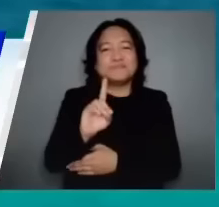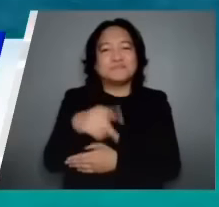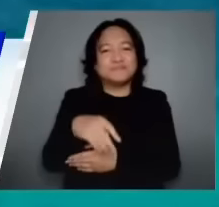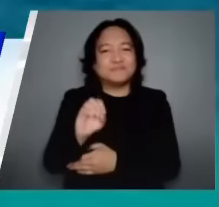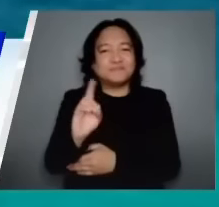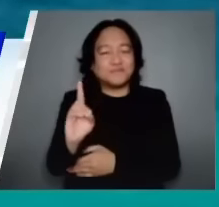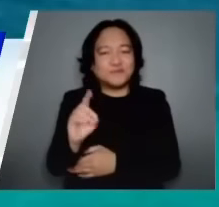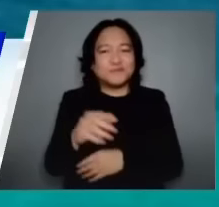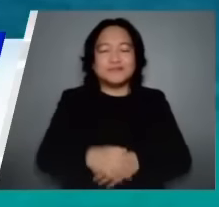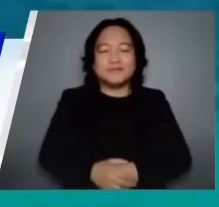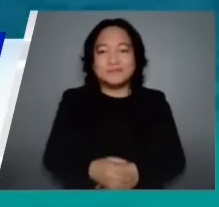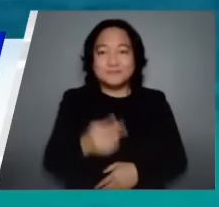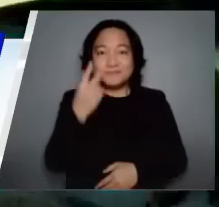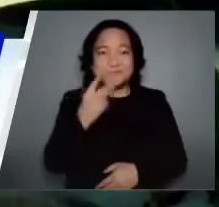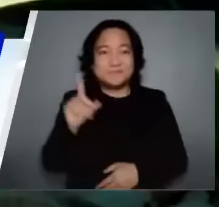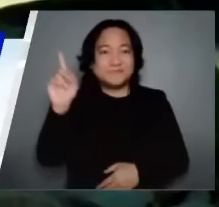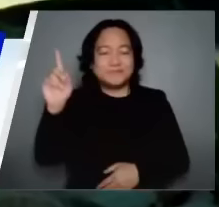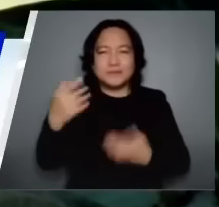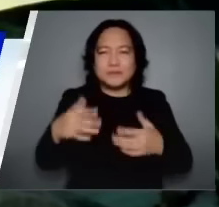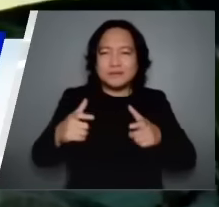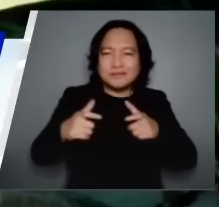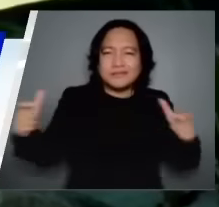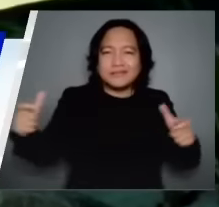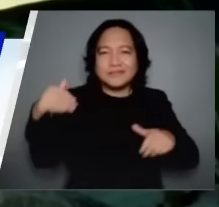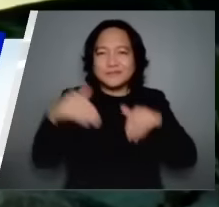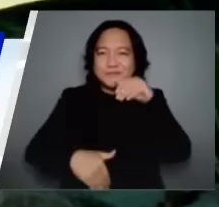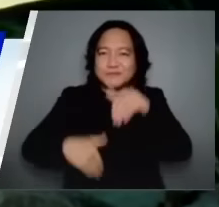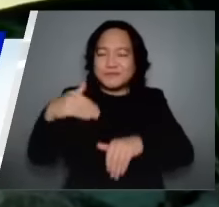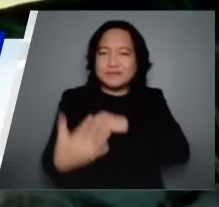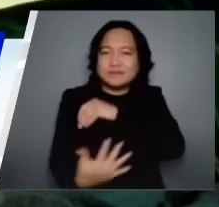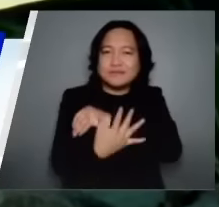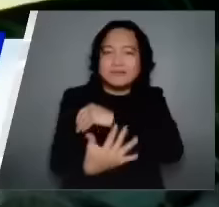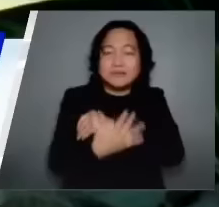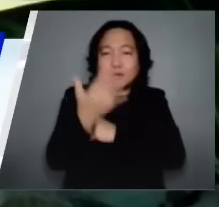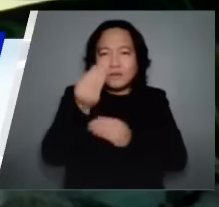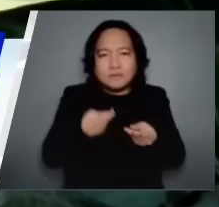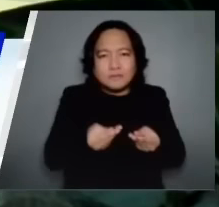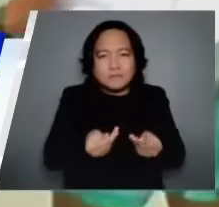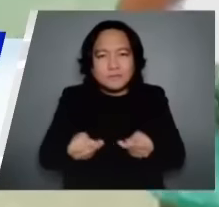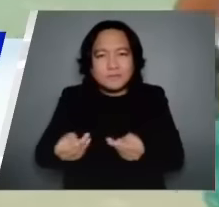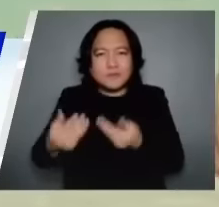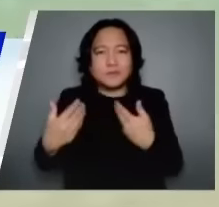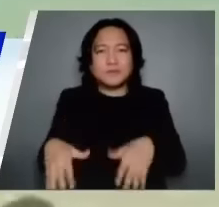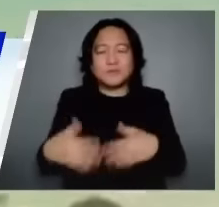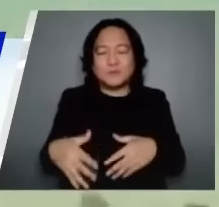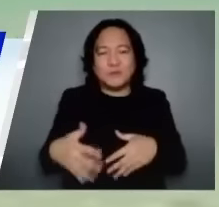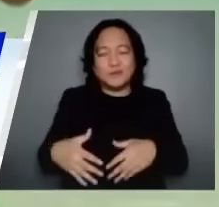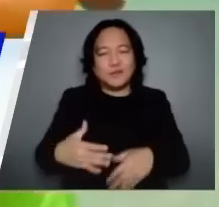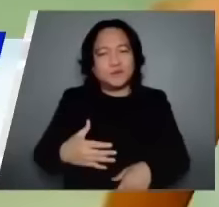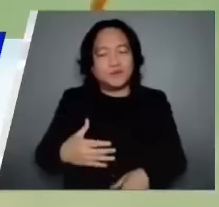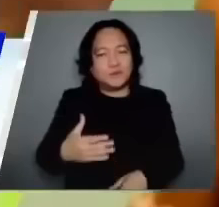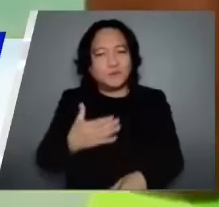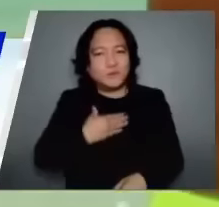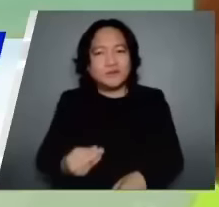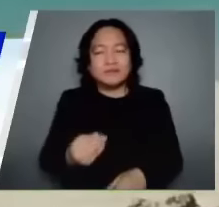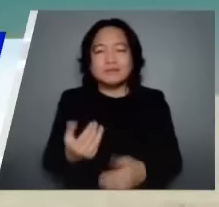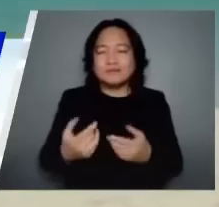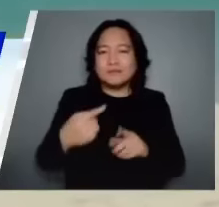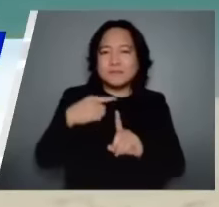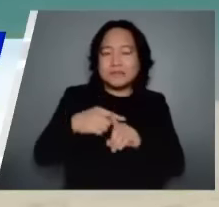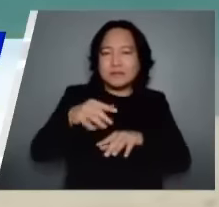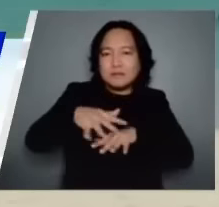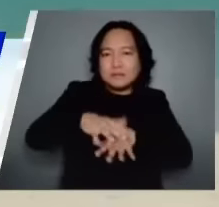Nagbistulang malaking swimming pool ang Saud Beach dahil sa pinong buhangin at asul na dagat. Pwedeng subukan ang ilang water